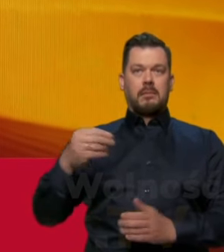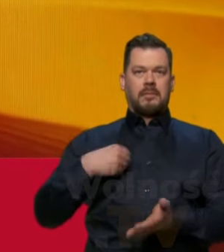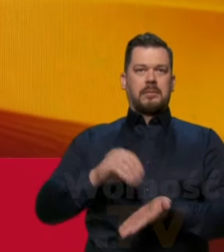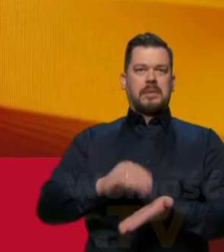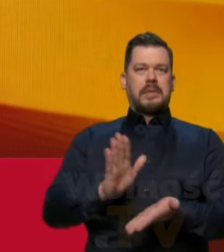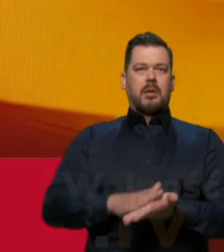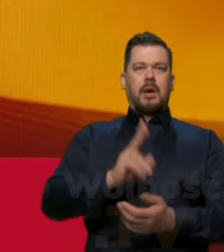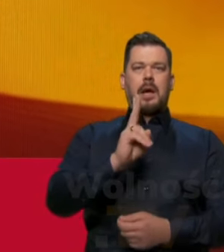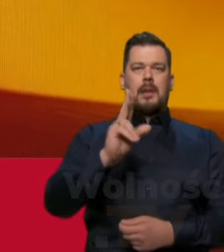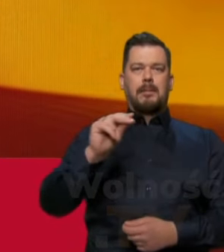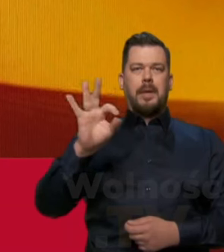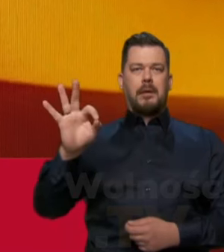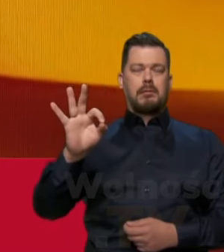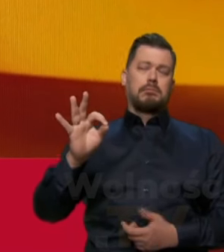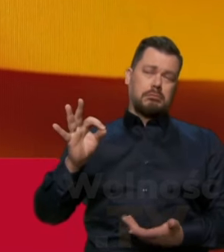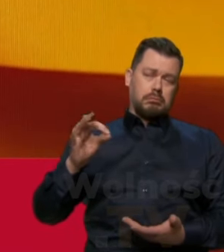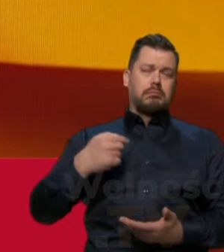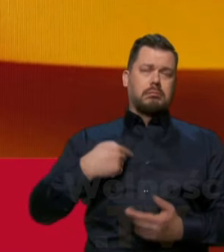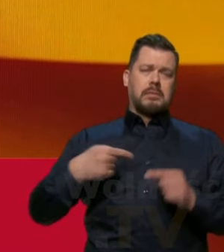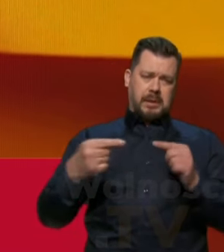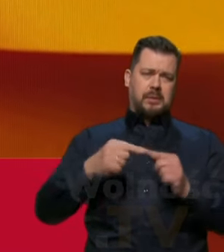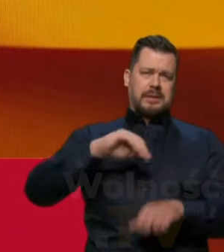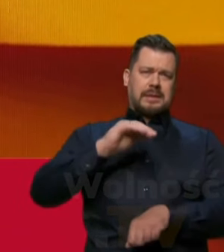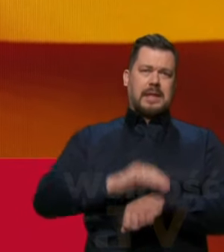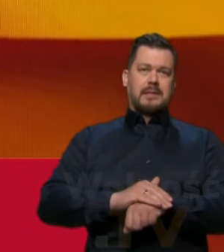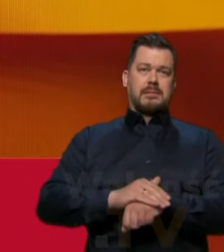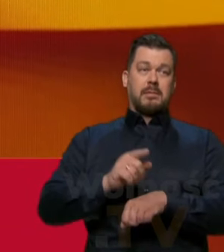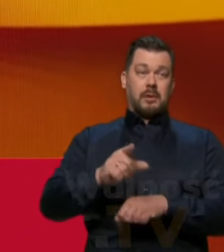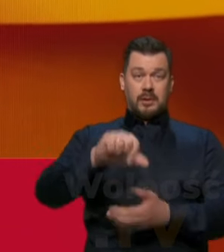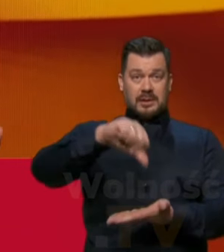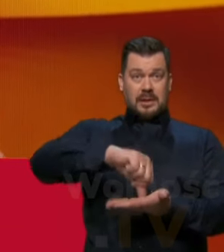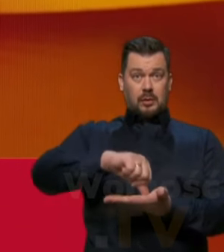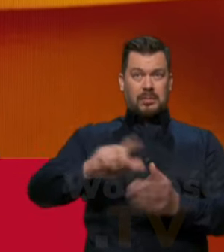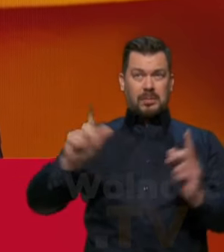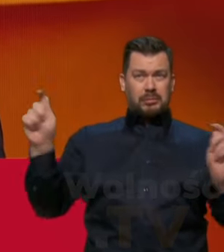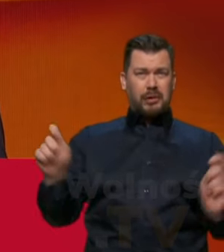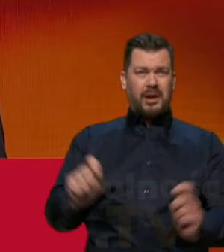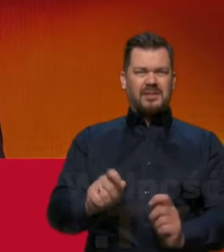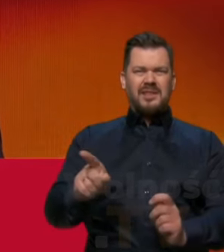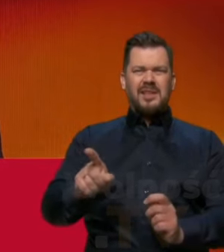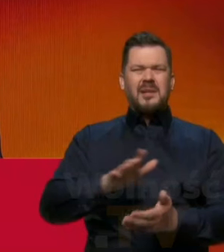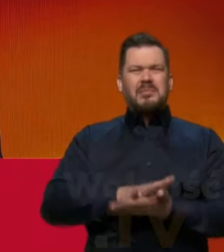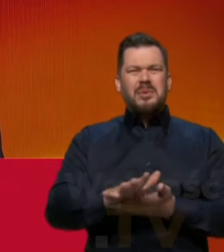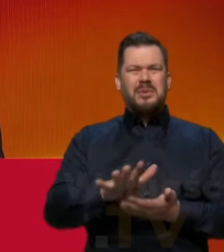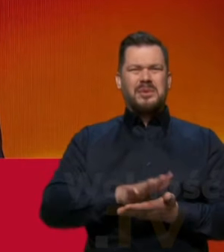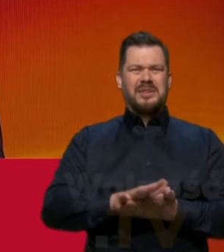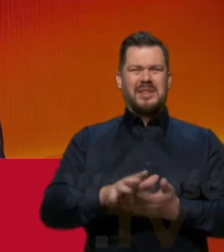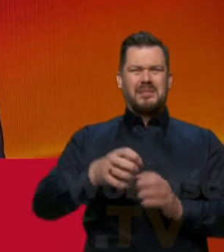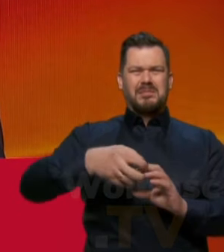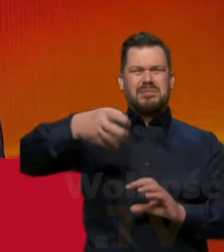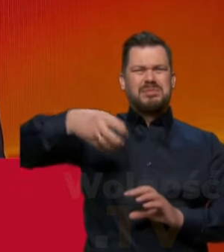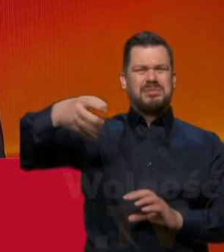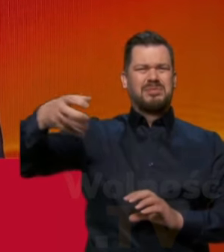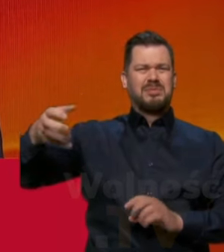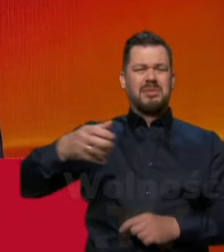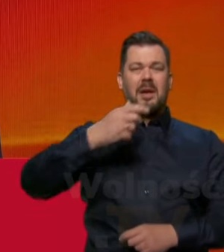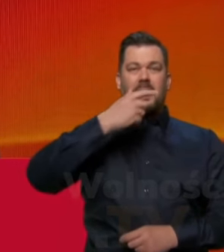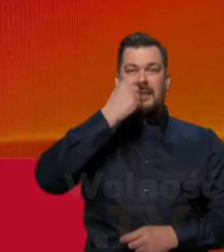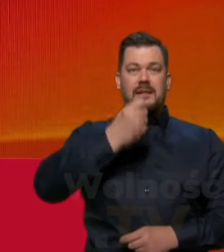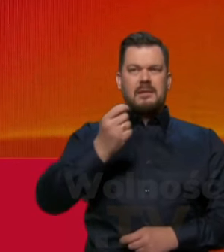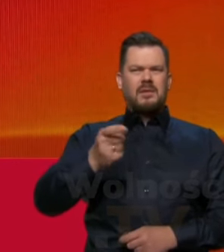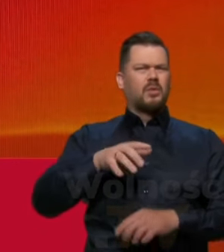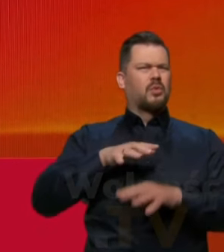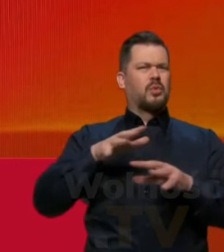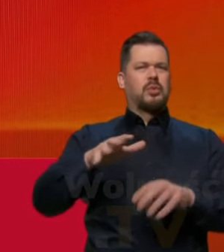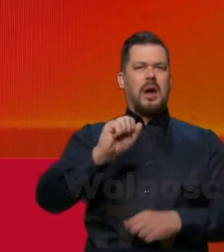ja się z tym zgadzam, a mianowicie trzeba ograniczyć wjazd do centrum tych najbardziej trujących samochodów, tych najstarszych diesli, które produkują najwięcej